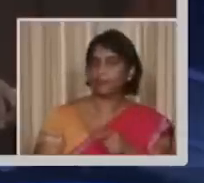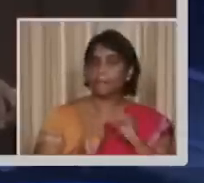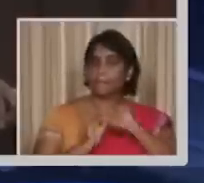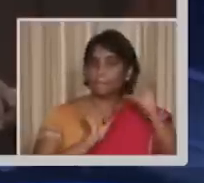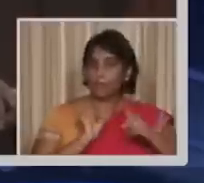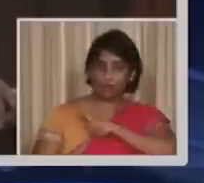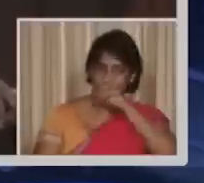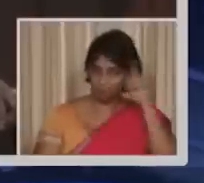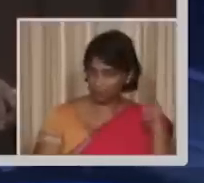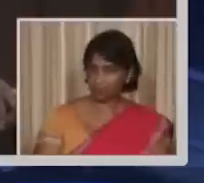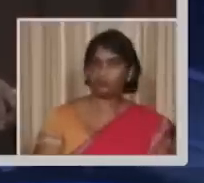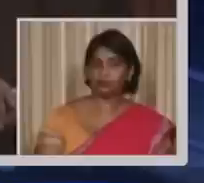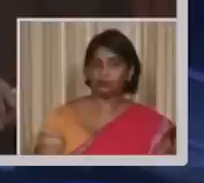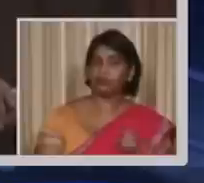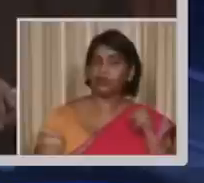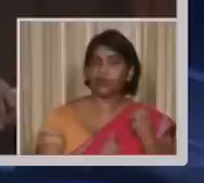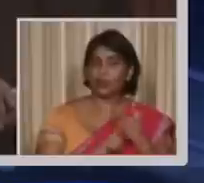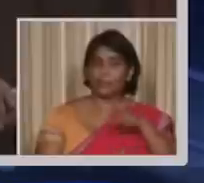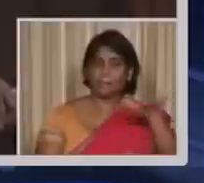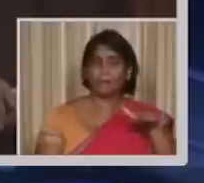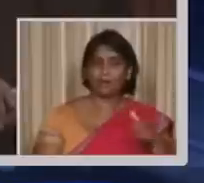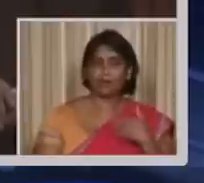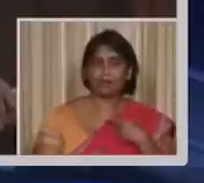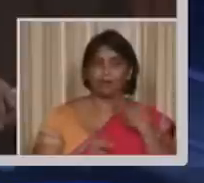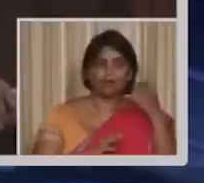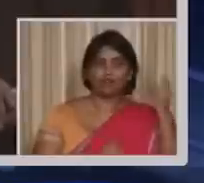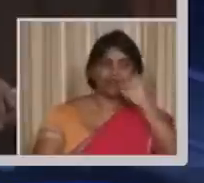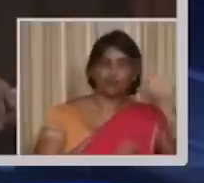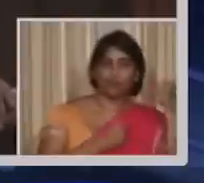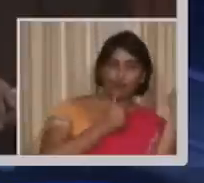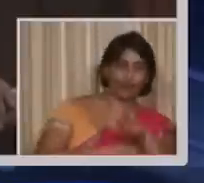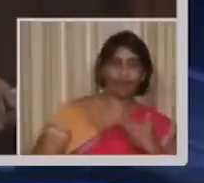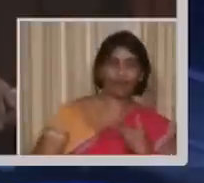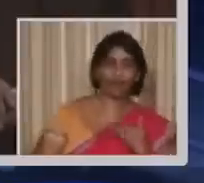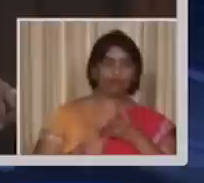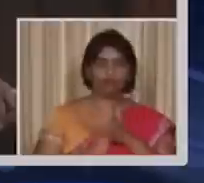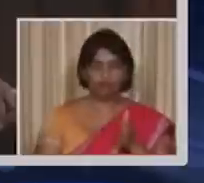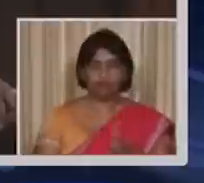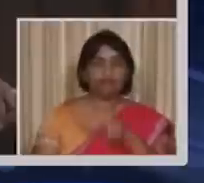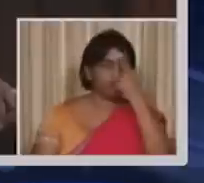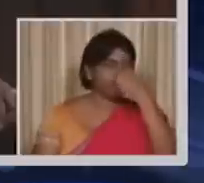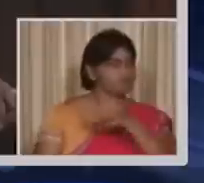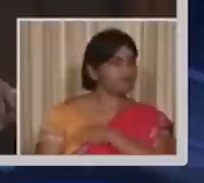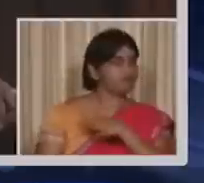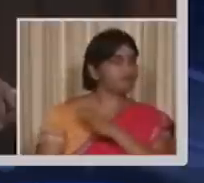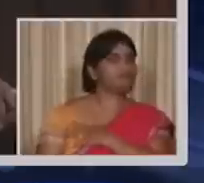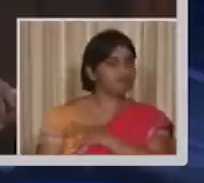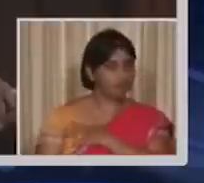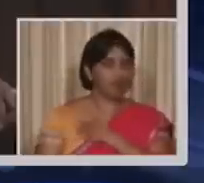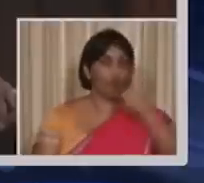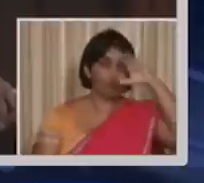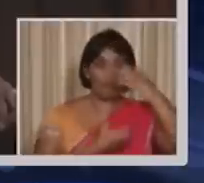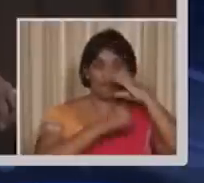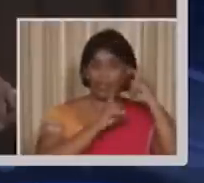வேளையிலும் மக்கள் சாப்பாட்டுக்கு வழியில்லாமல் இருக்கும்போது தொல்பொருள் திணைக்களத்திற்கு மாத்திரம் எங்கிருந்து நிதி ஒதுக்கப்படுகிறது என்று இதன்போது